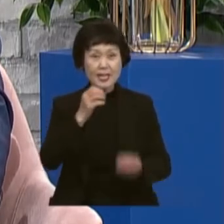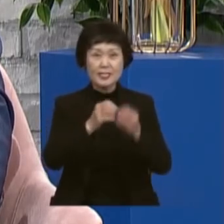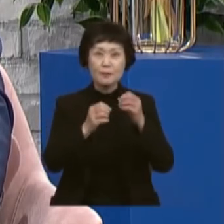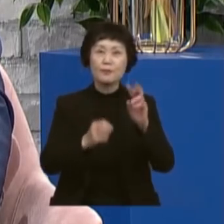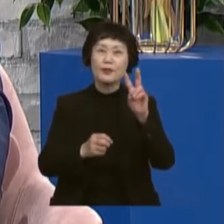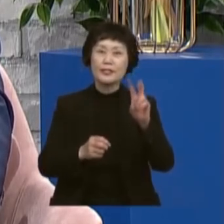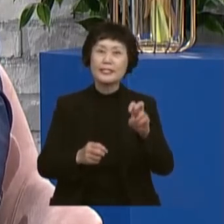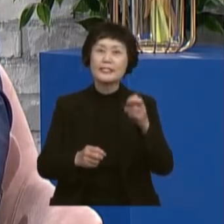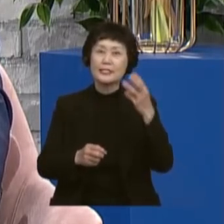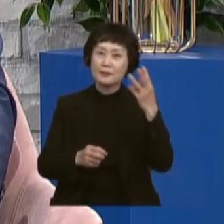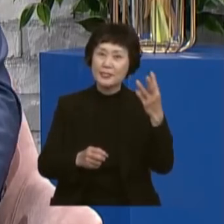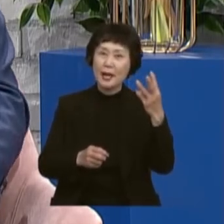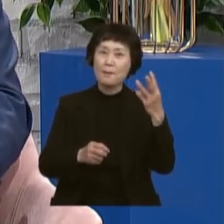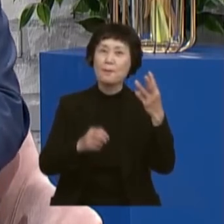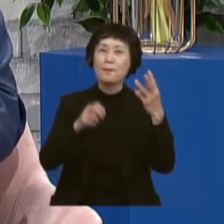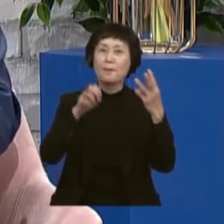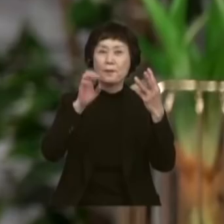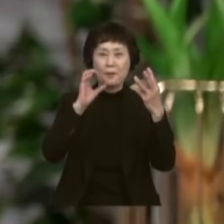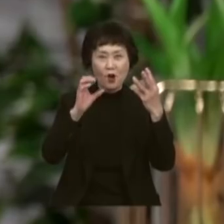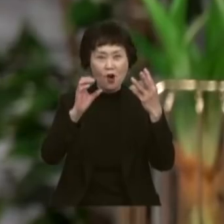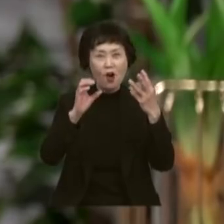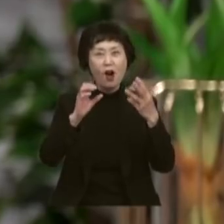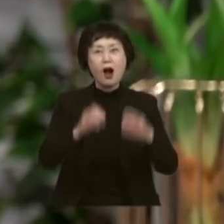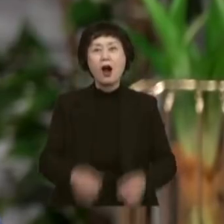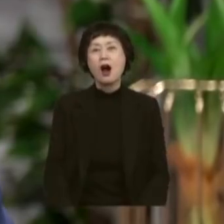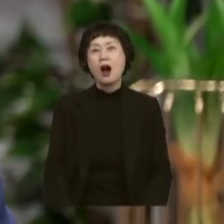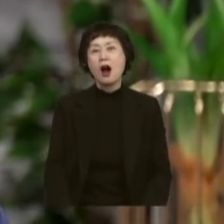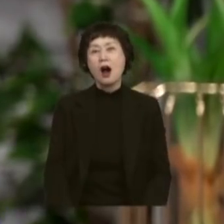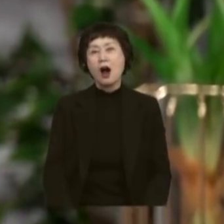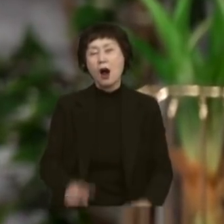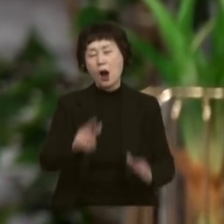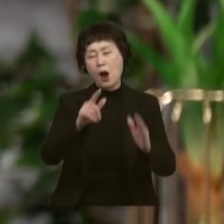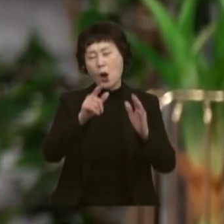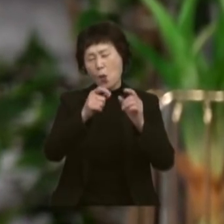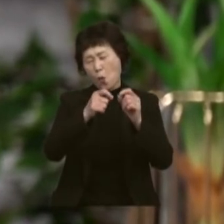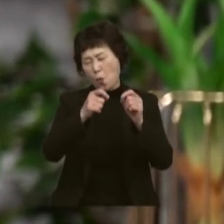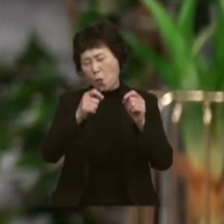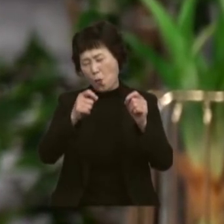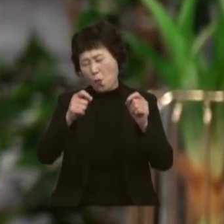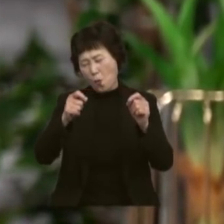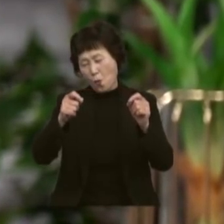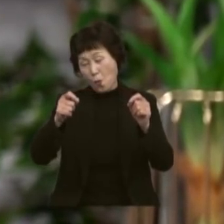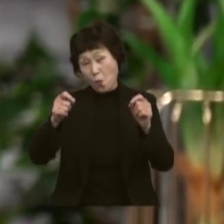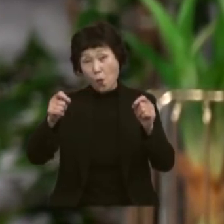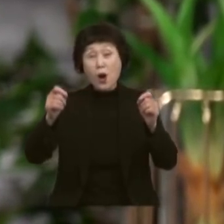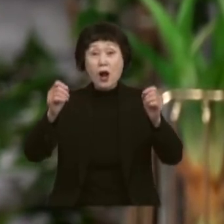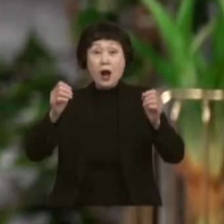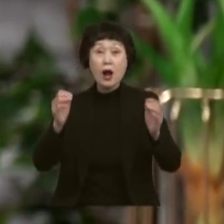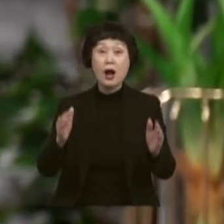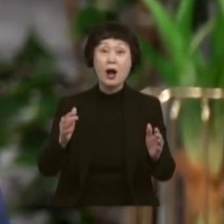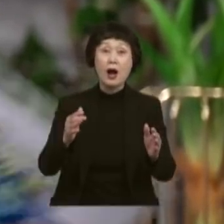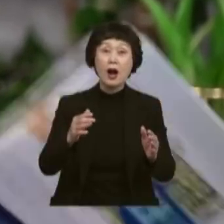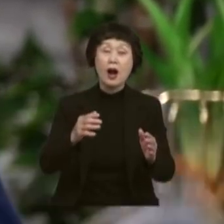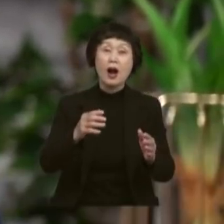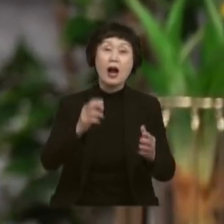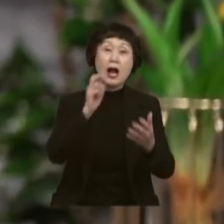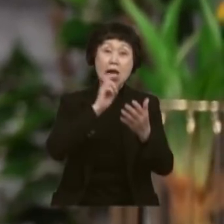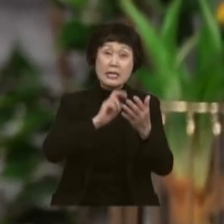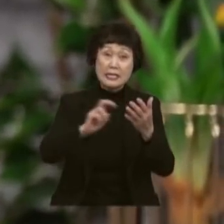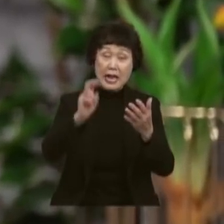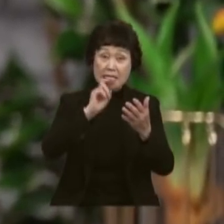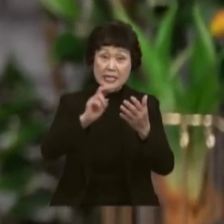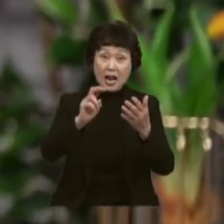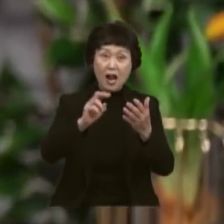시편 23편 등등. 네, 네. 정말 있잖아요. 수십 년째 진짜 수십 년이에요. 사랑받는 찬양을 이분이 다 부르셨어.